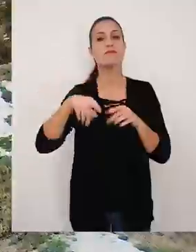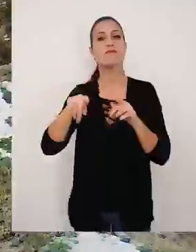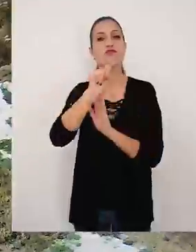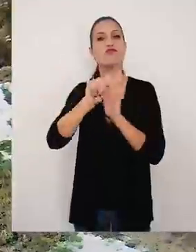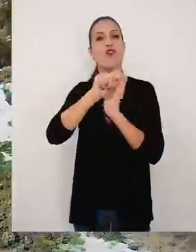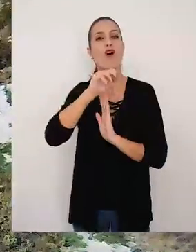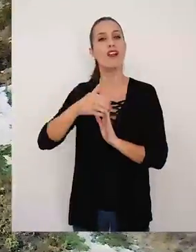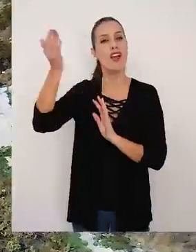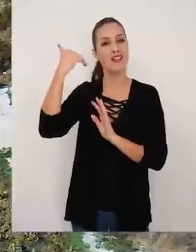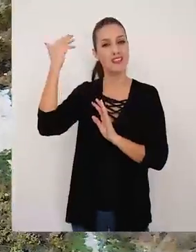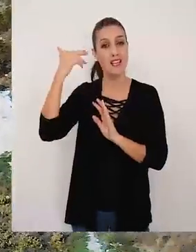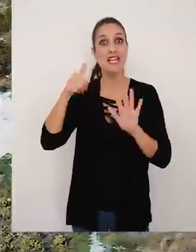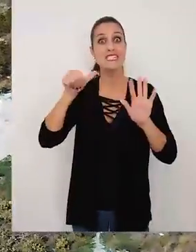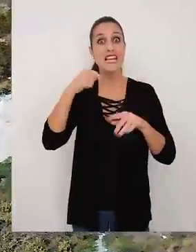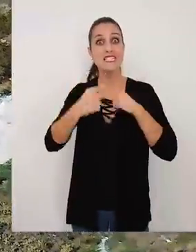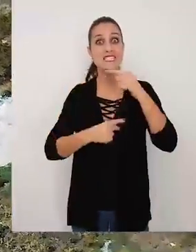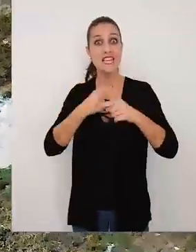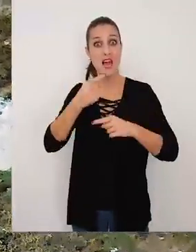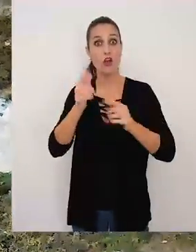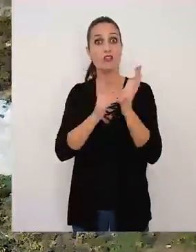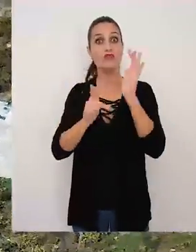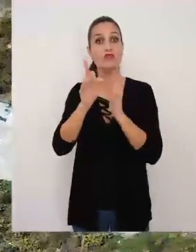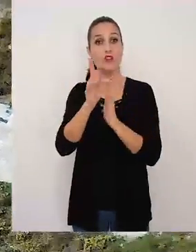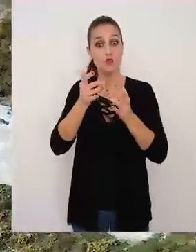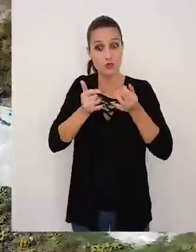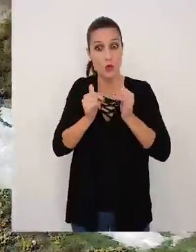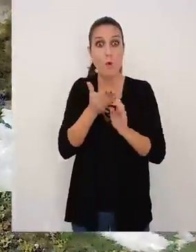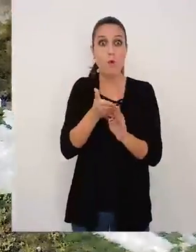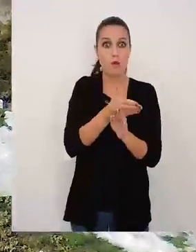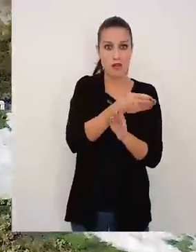che ha avuto inizio 6 secoli prima della nascita di Cristo.